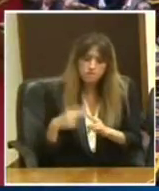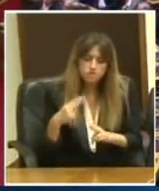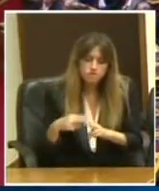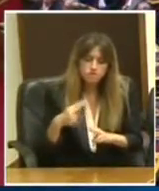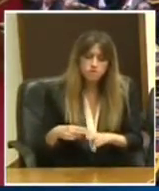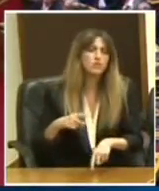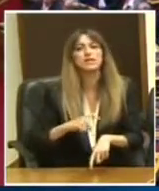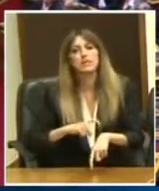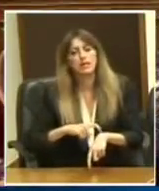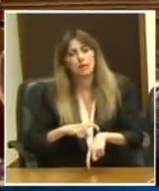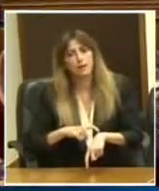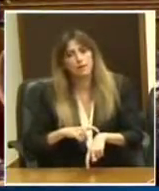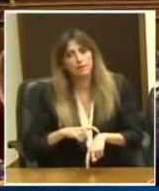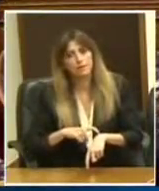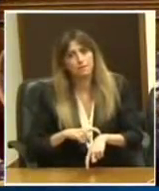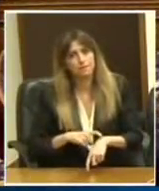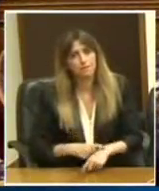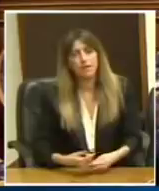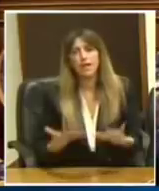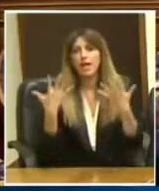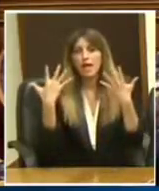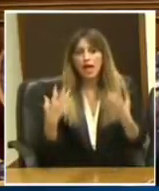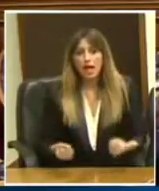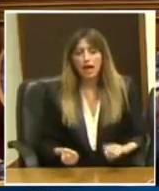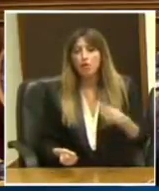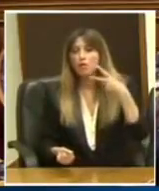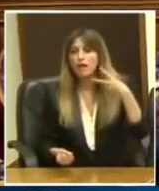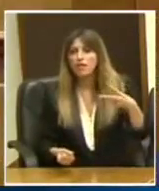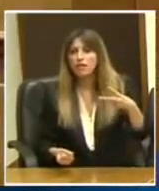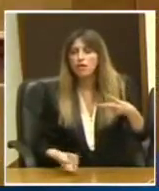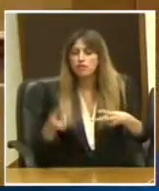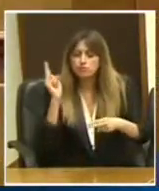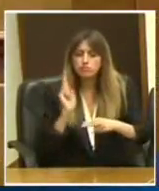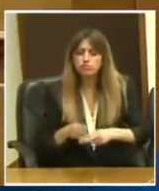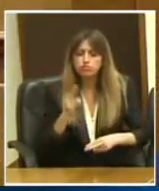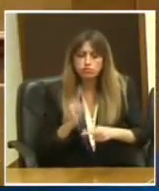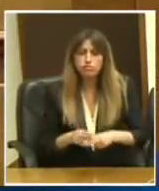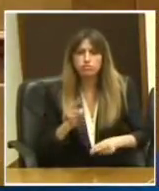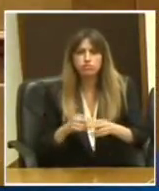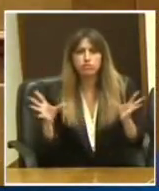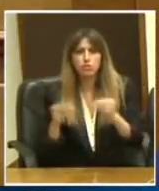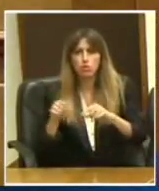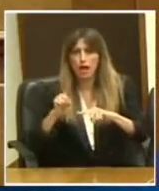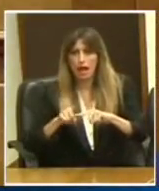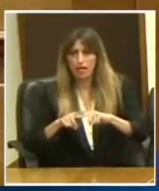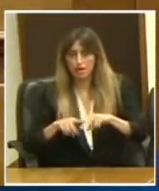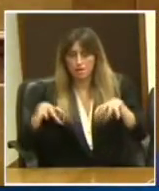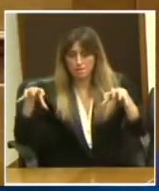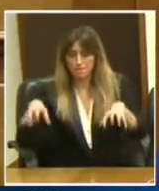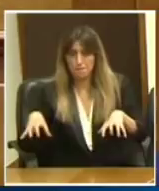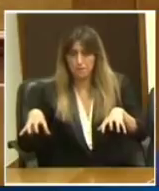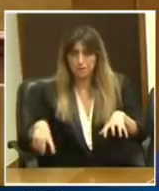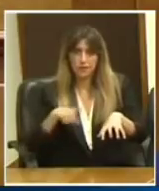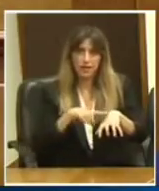Έχουμε λοιπόν 2 εξαιρετικά σημαντικά γεγονότα για τη χώρα. Το ένα, αυτό